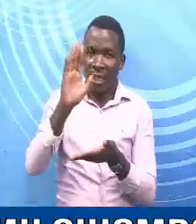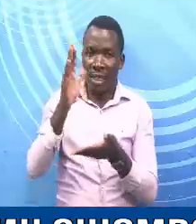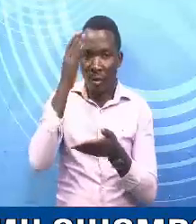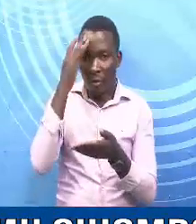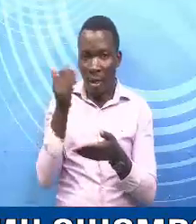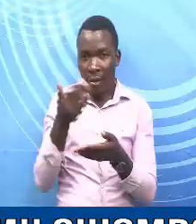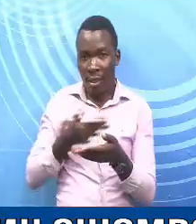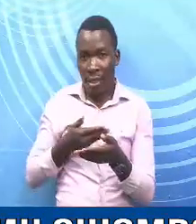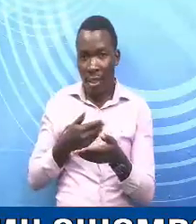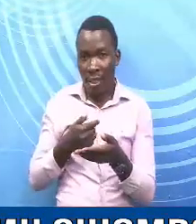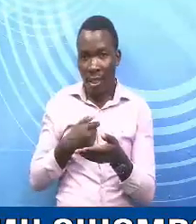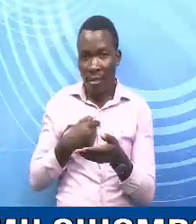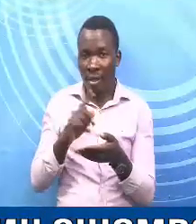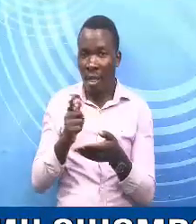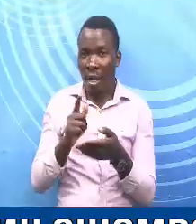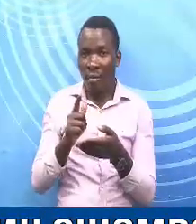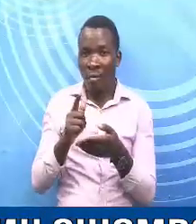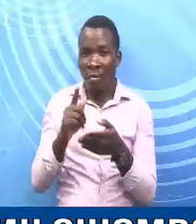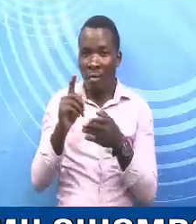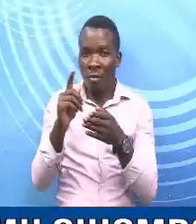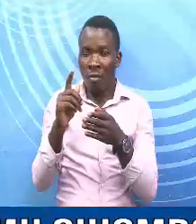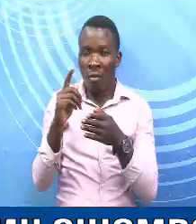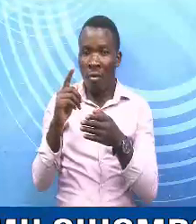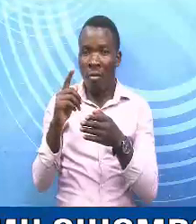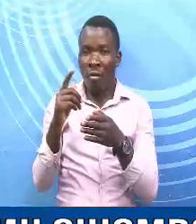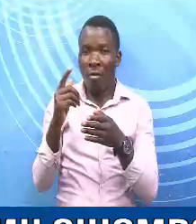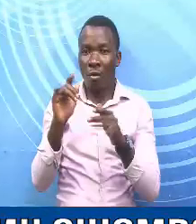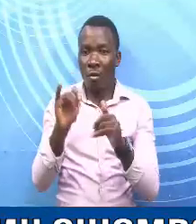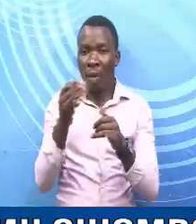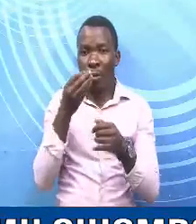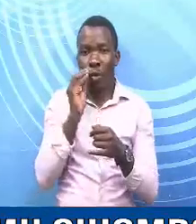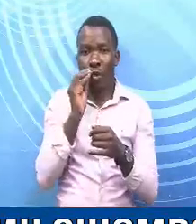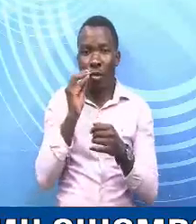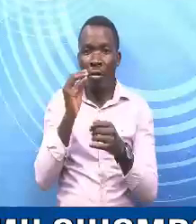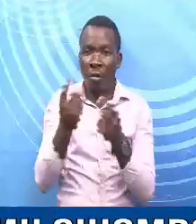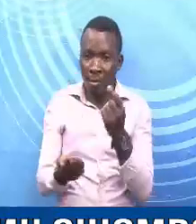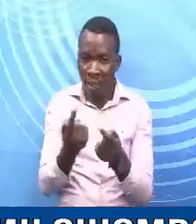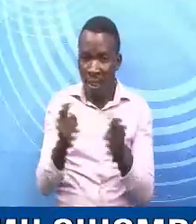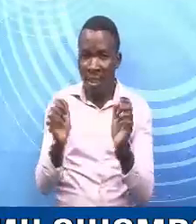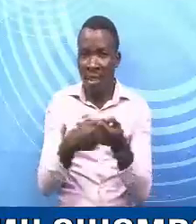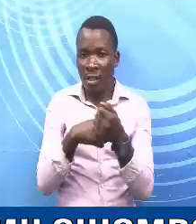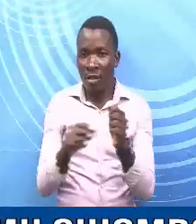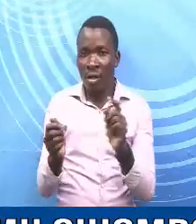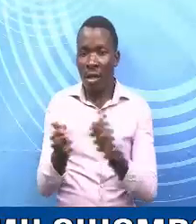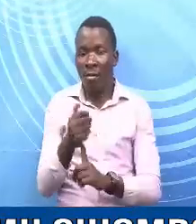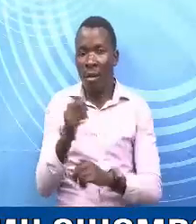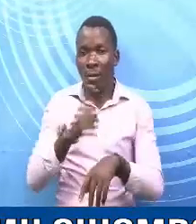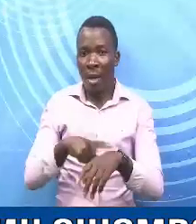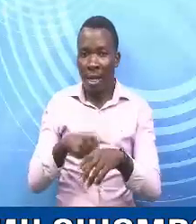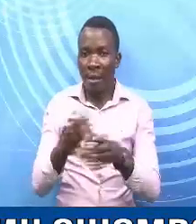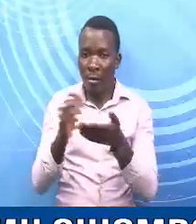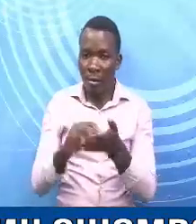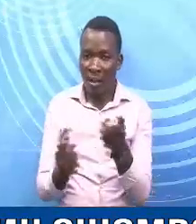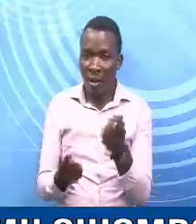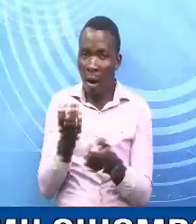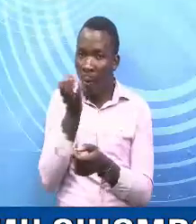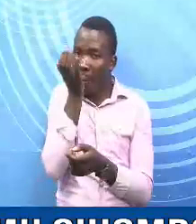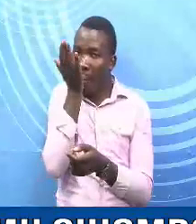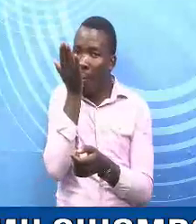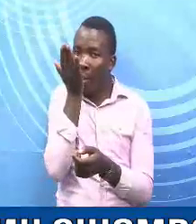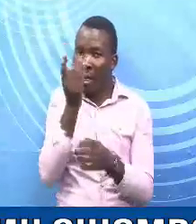nkanjye ntabwo nirirwa mu rugo sinabona umwanya wo kubiteka mbitetse sinabona n'umwanya wo kubishyusha. Ubwo rero iyo nta mukozi mfite